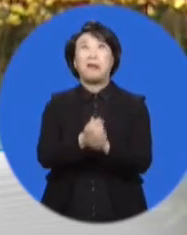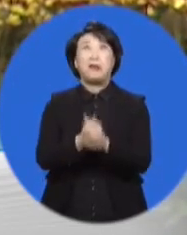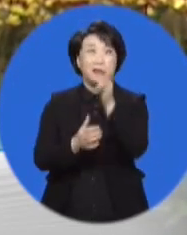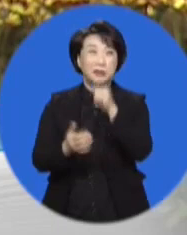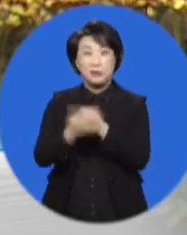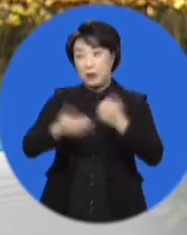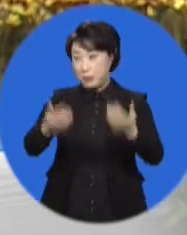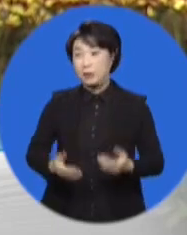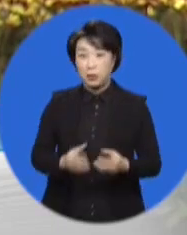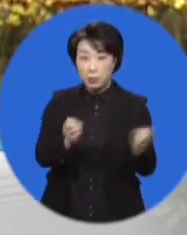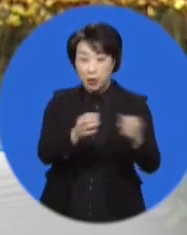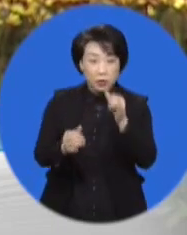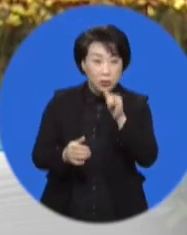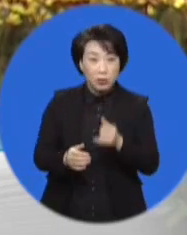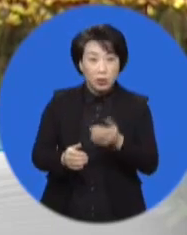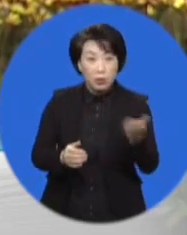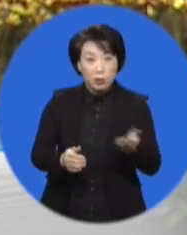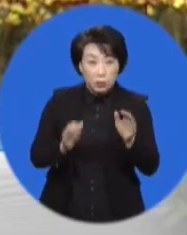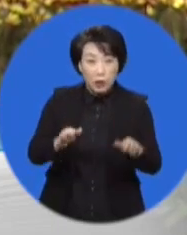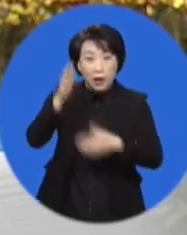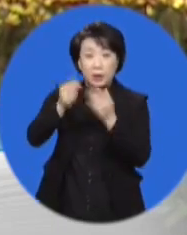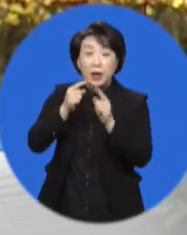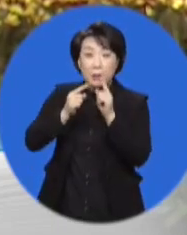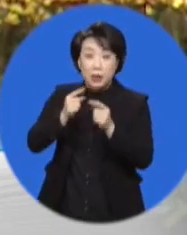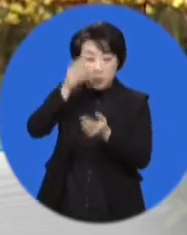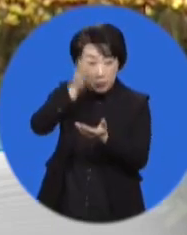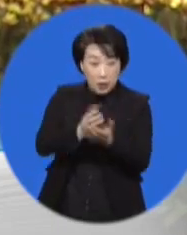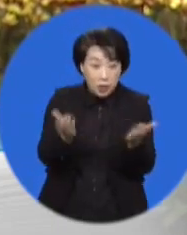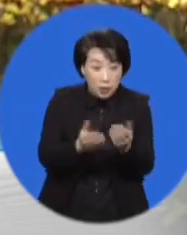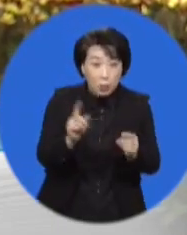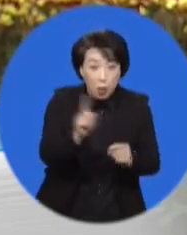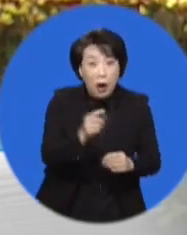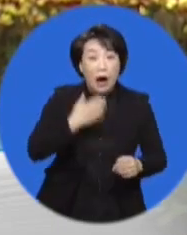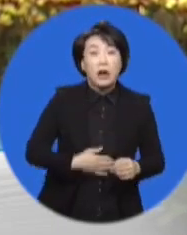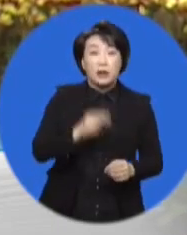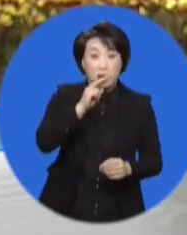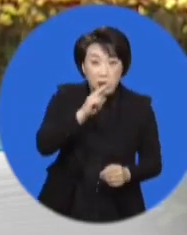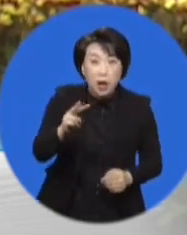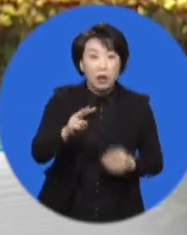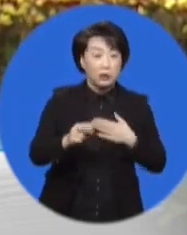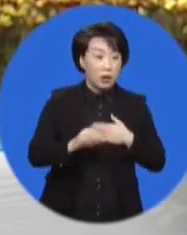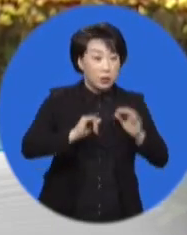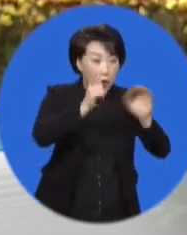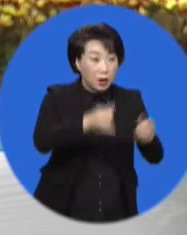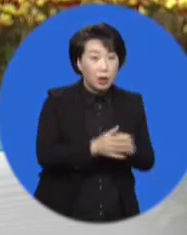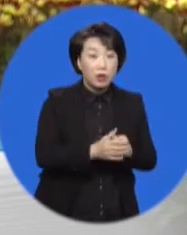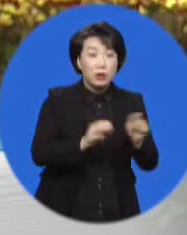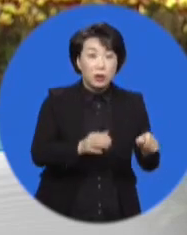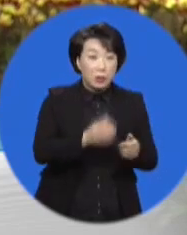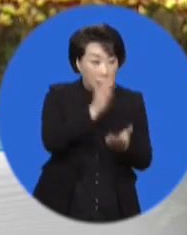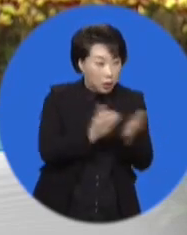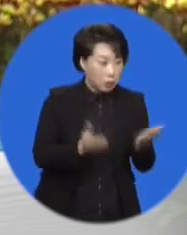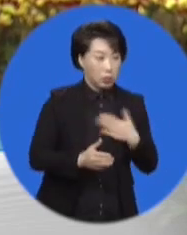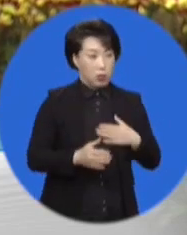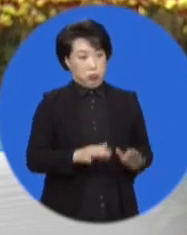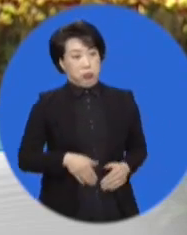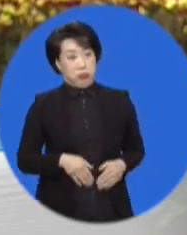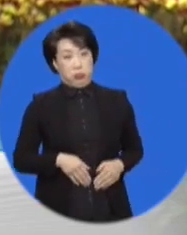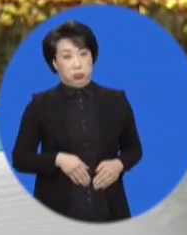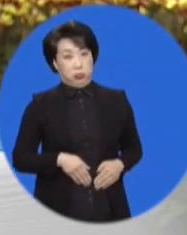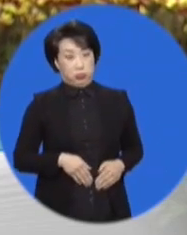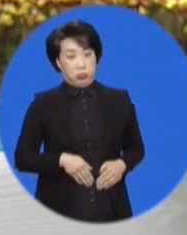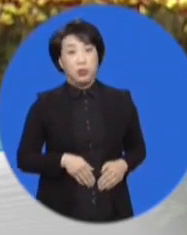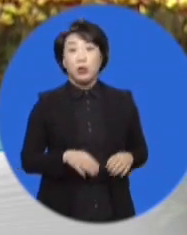받았어. 하나님이 하지 말라는 것이 무엇인지 알아요? 내가 세상에서 하지 말라는 것을 아는